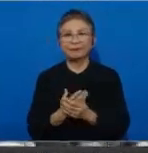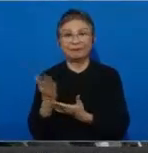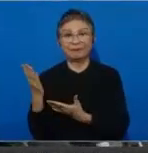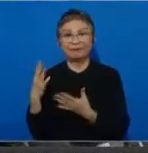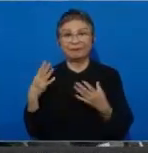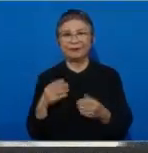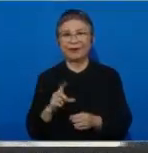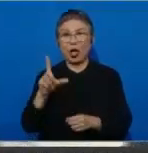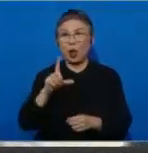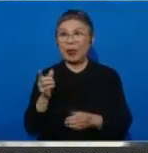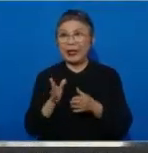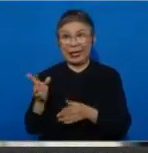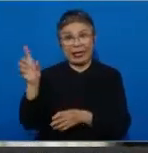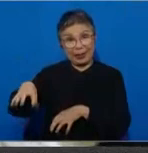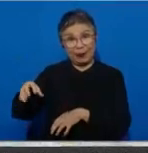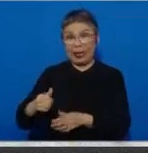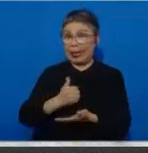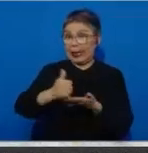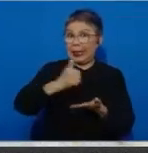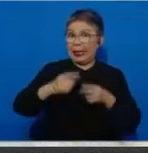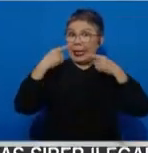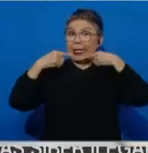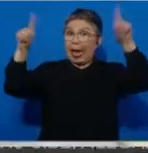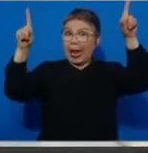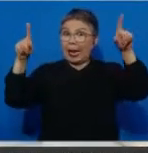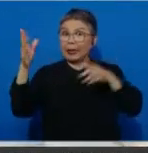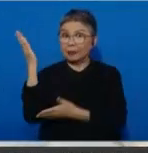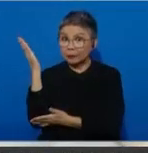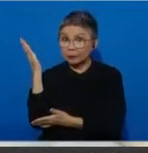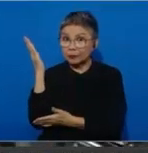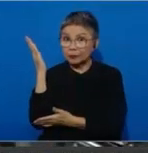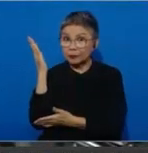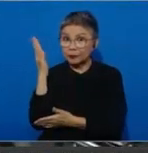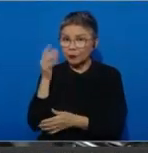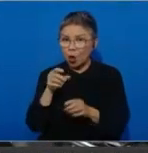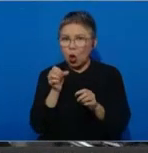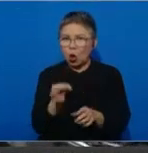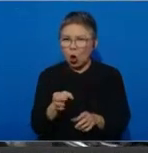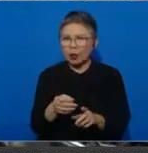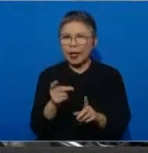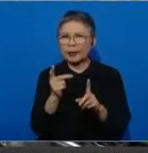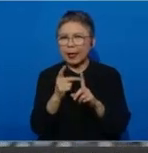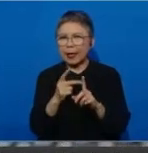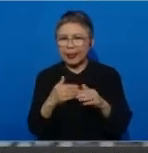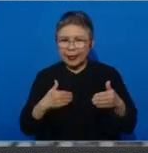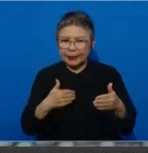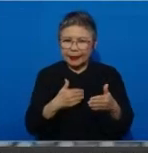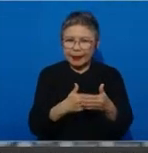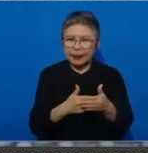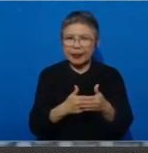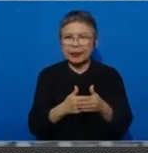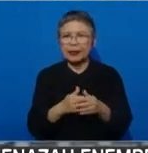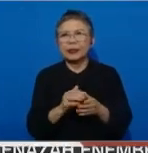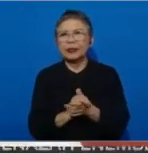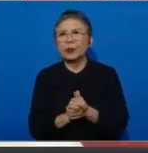lumpiagang Lombok bukanlah nama yang asing di dunia perkulineran kota Semarang Jawa Tengah lokasinya berdekatan dengan kawasan klenteng